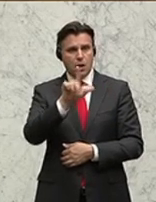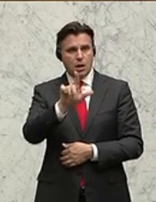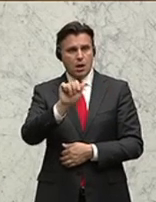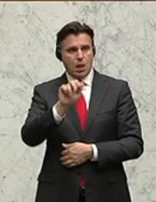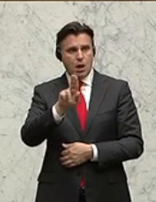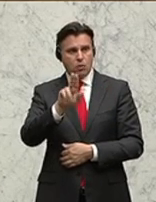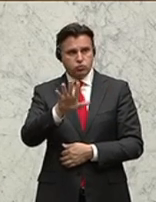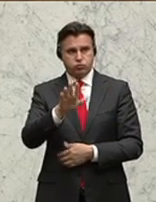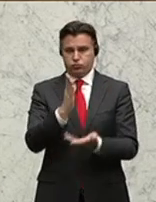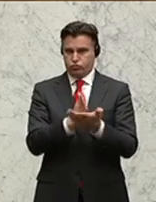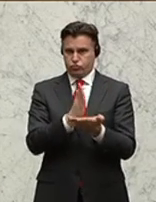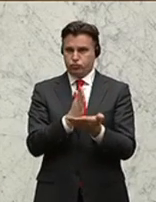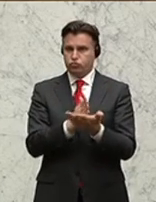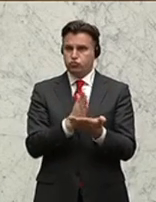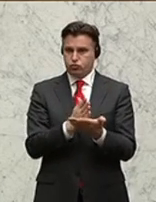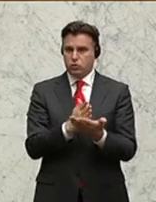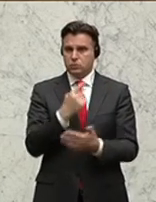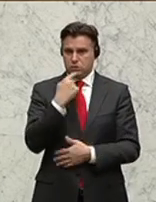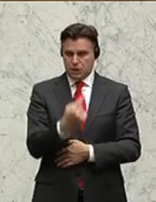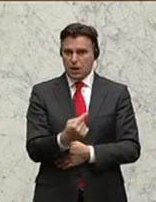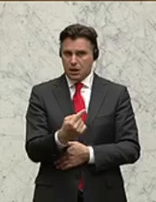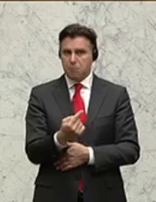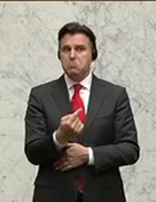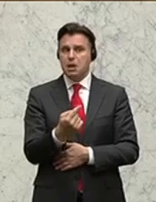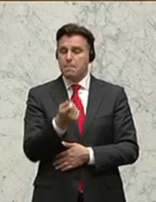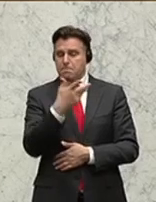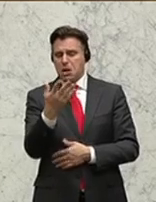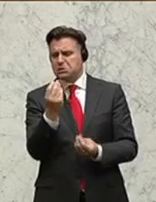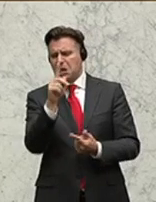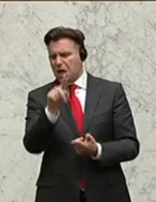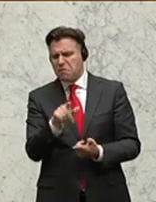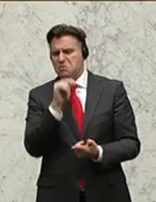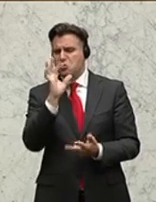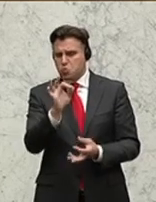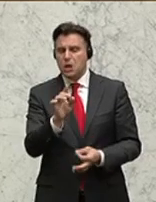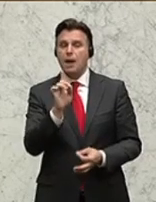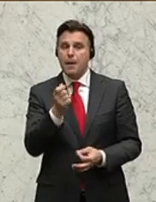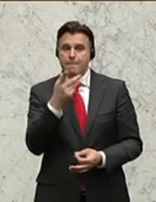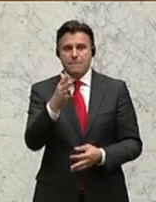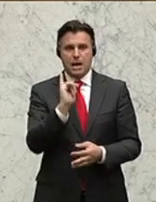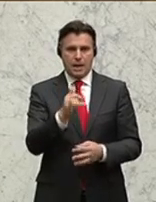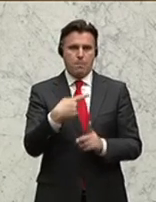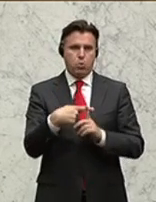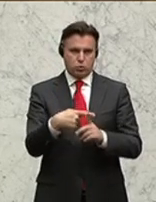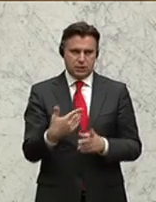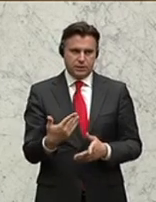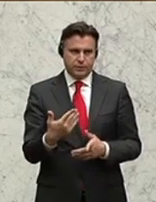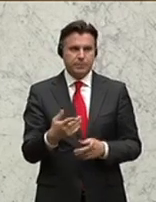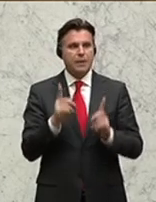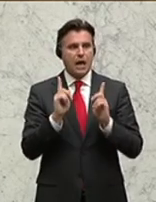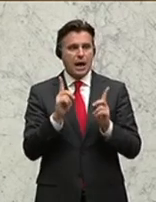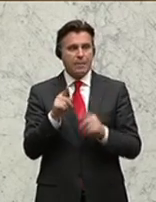schon einiges angesprochen, was auch nicht so hundertprozentig ist, aber viele positive Dinge auch drinnen sind, können